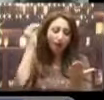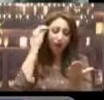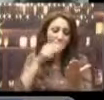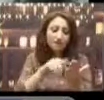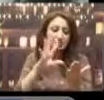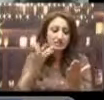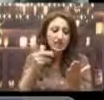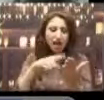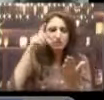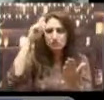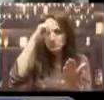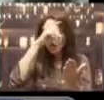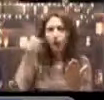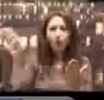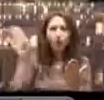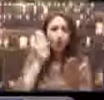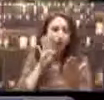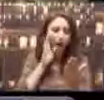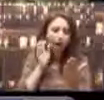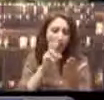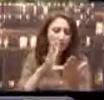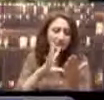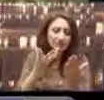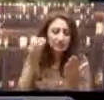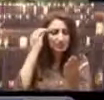المعادلات المعقده قوي دي، بداها ازاي.